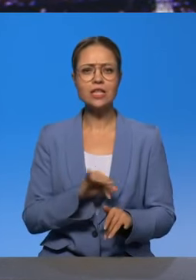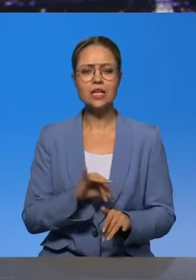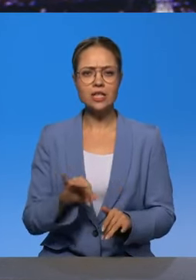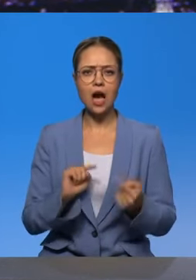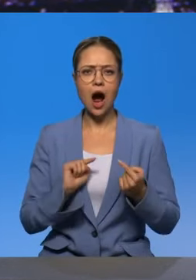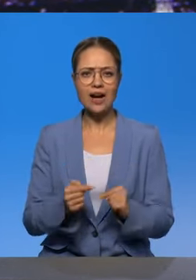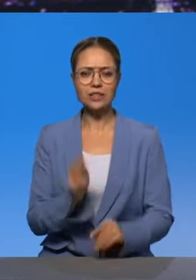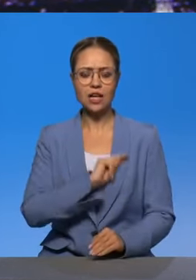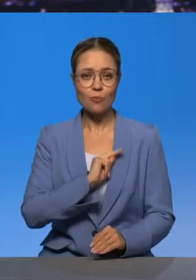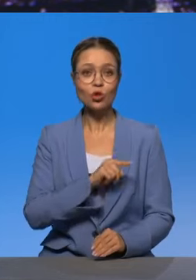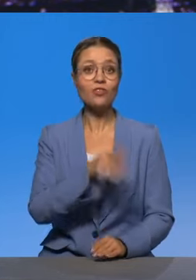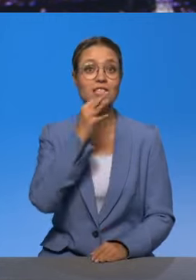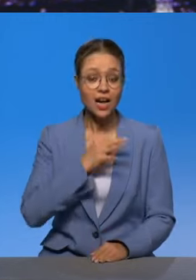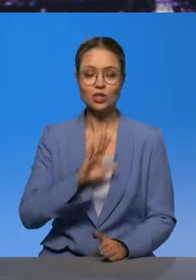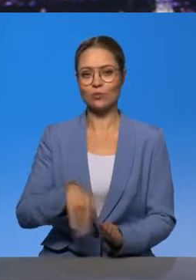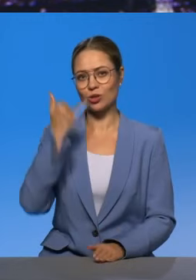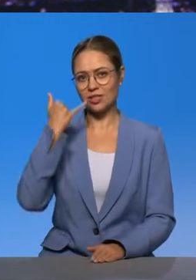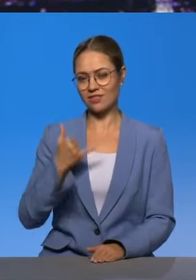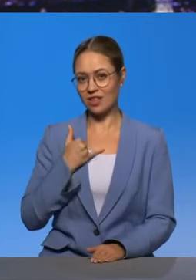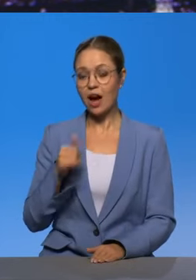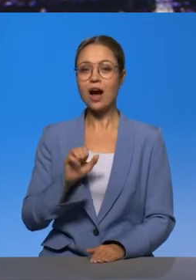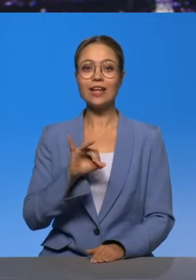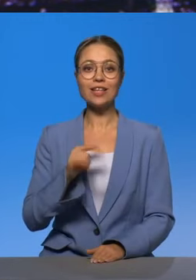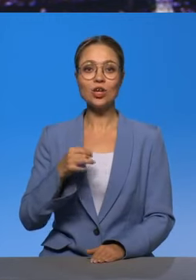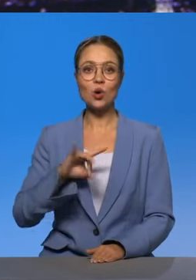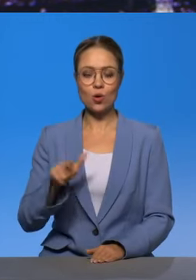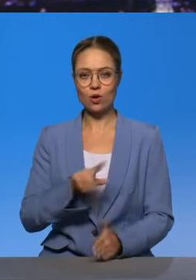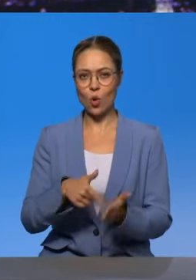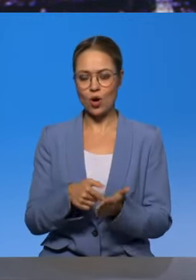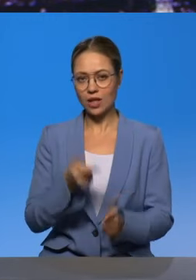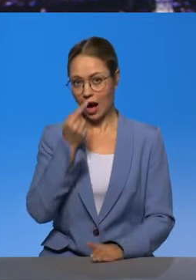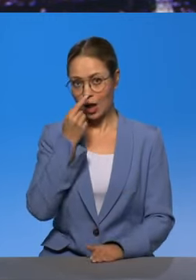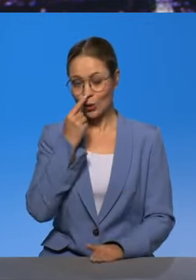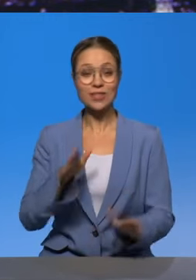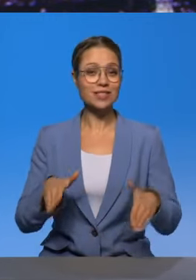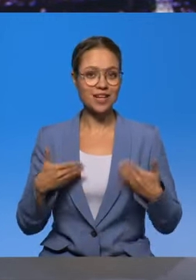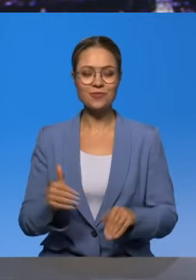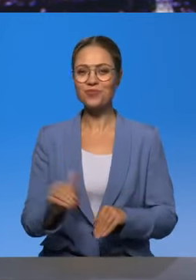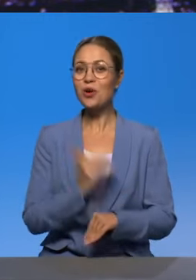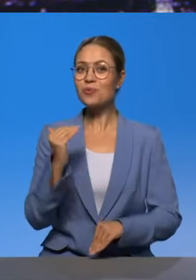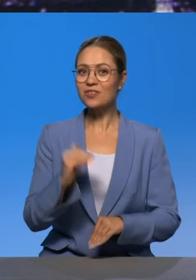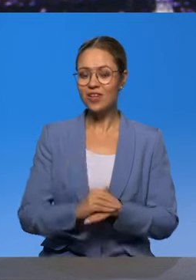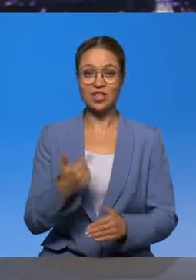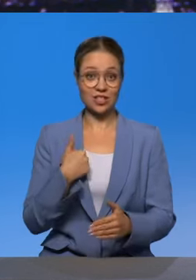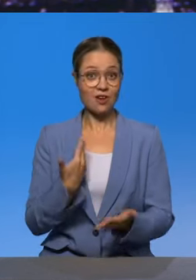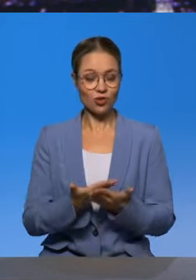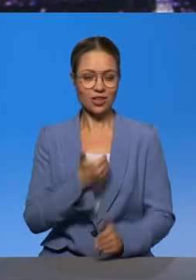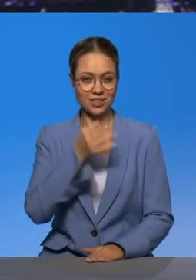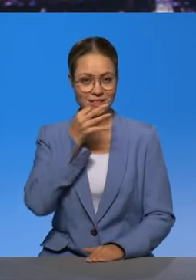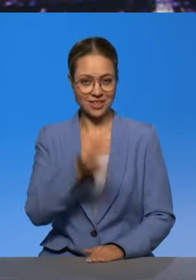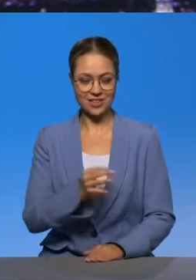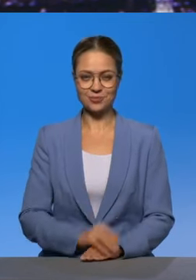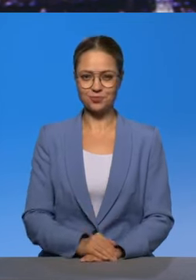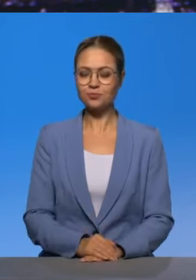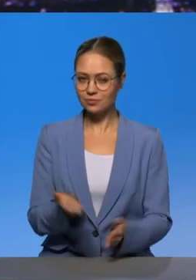примем звонок. У нас Игорь из Калуги. Игорь, здравствуйте. Добрый вечер. Здравствуйте. Я вот хотел тему сказать. Так,